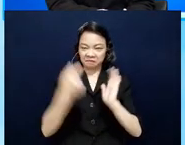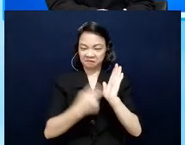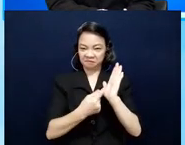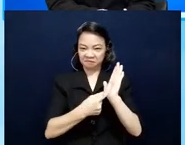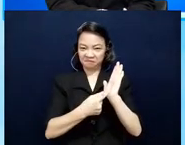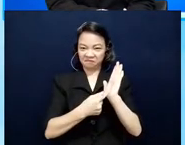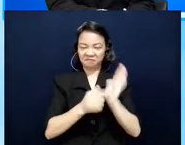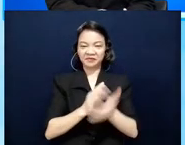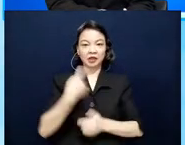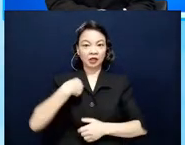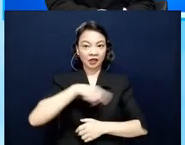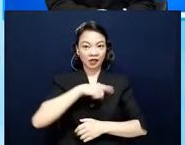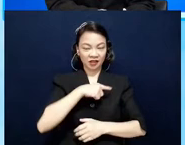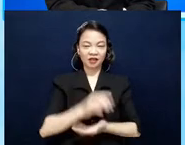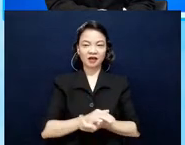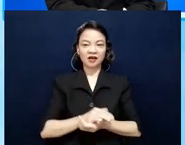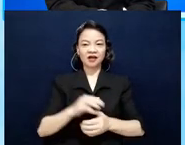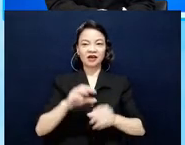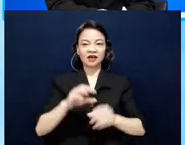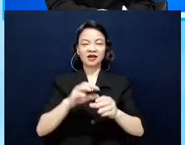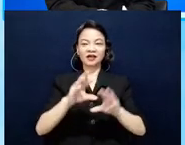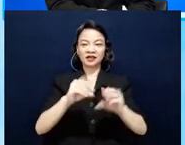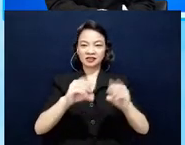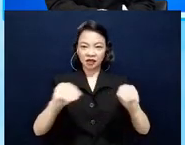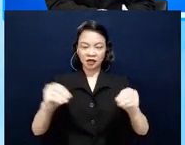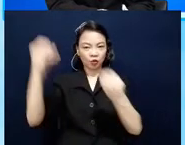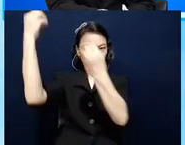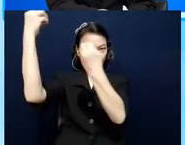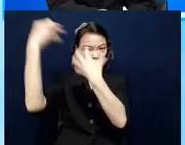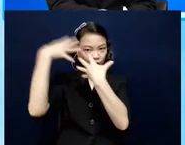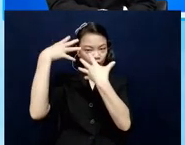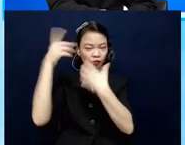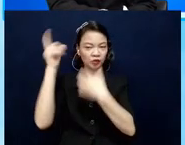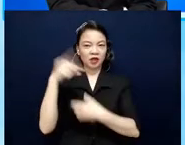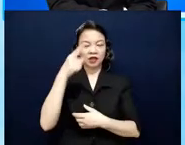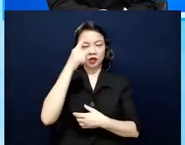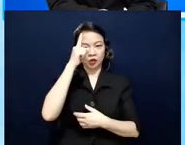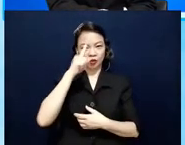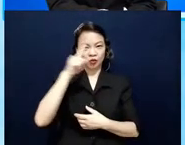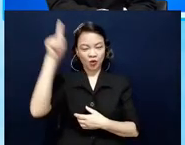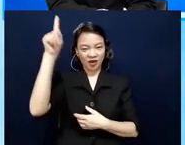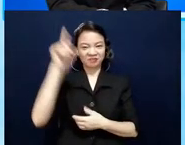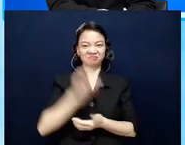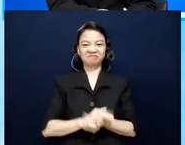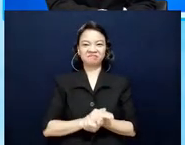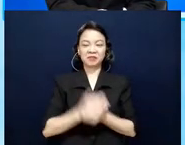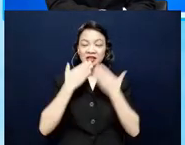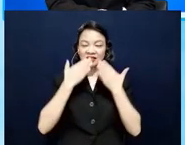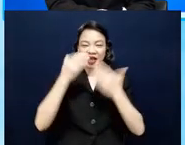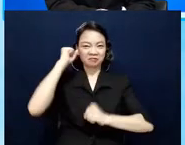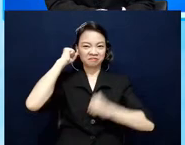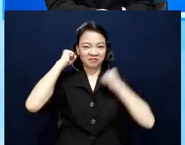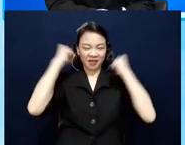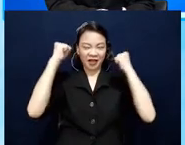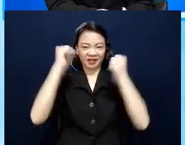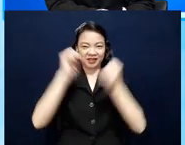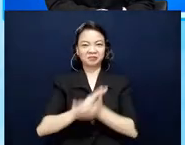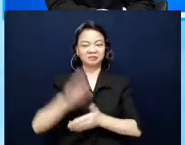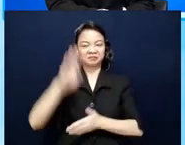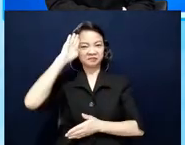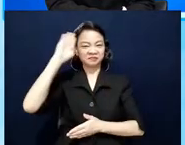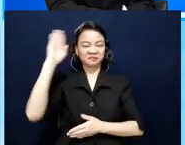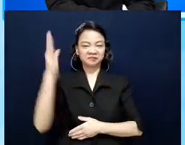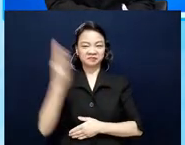kita kerjakan mendapat berkat dan ridho dari Tuhan Yang Maha Kuasa. Salam sehat. Wassalamualaikum